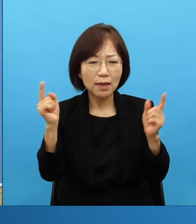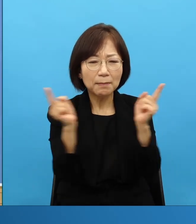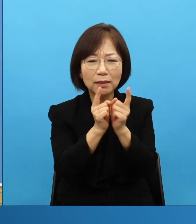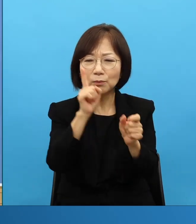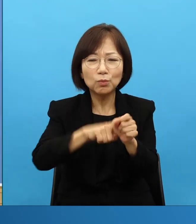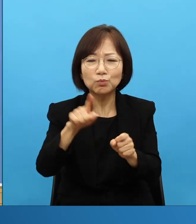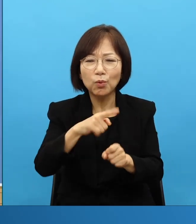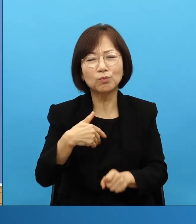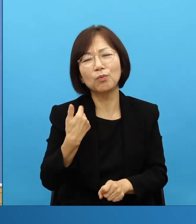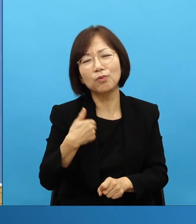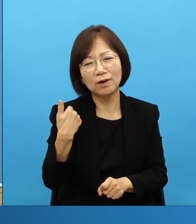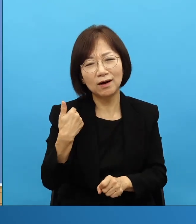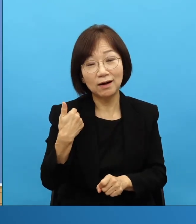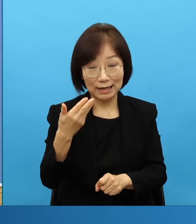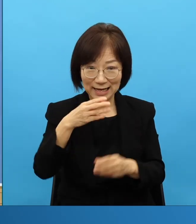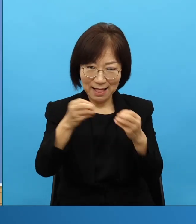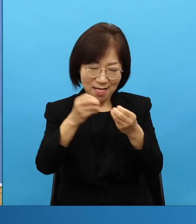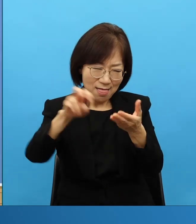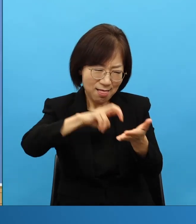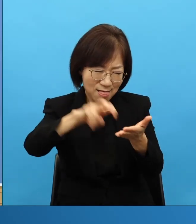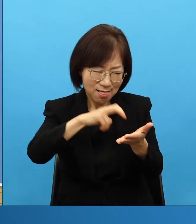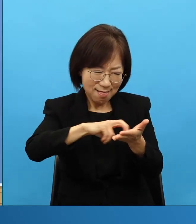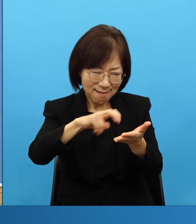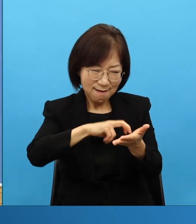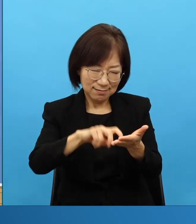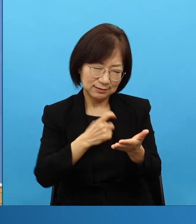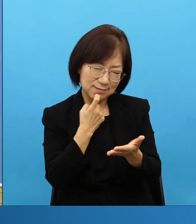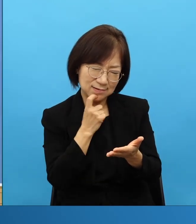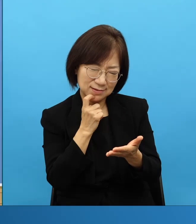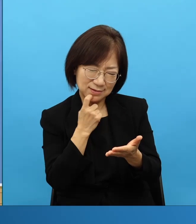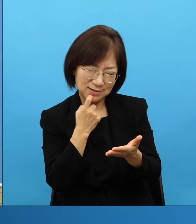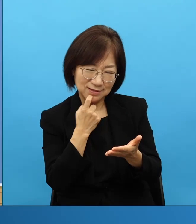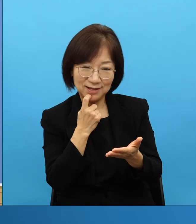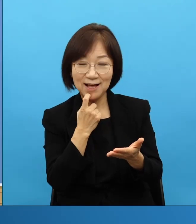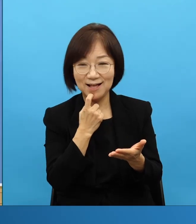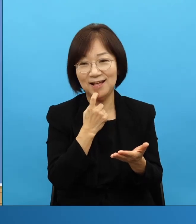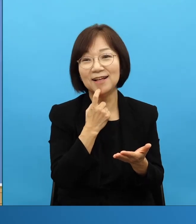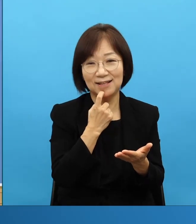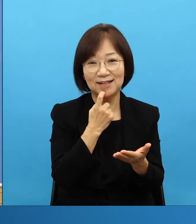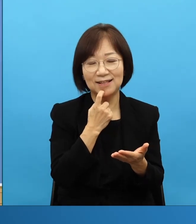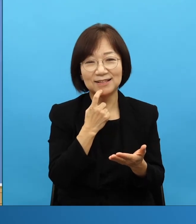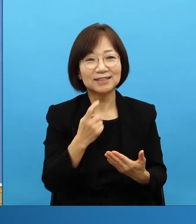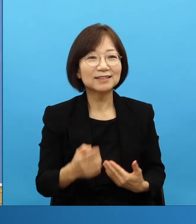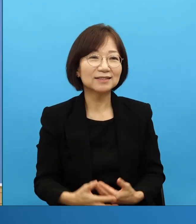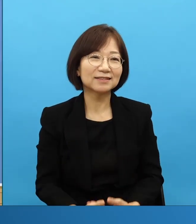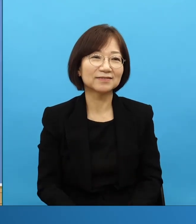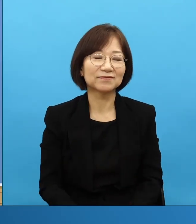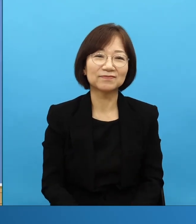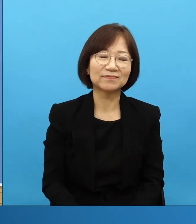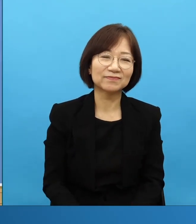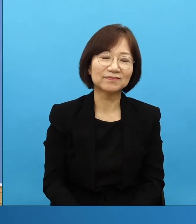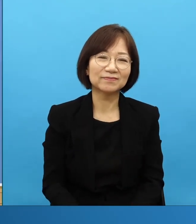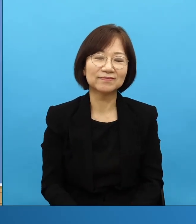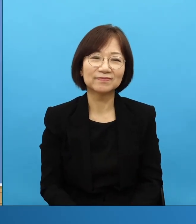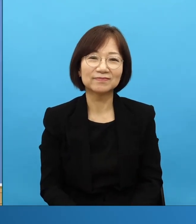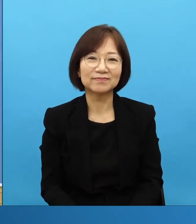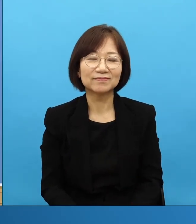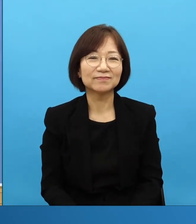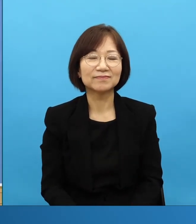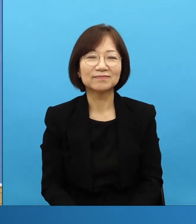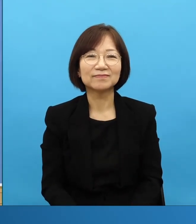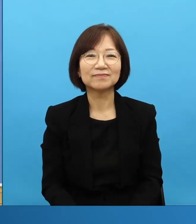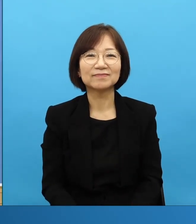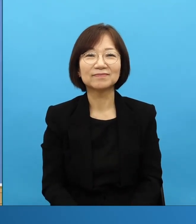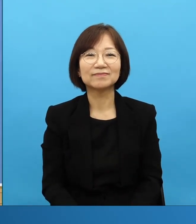하는 거예요. 문자가 자꾸 오는 거예요. Because we have to schedule a place and a location, but I don't really have a lot of time, and I don't even know what they want to talk about. And so, but they